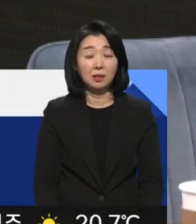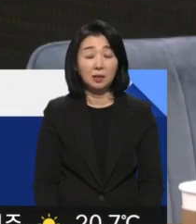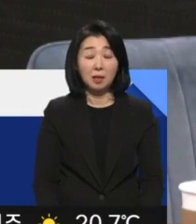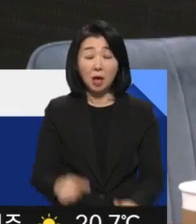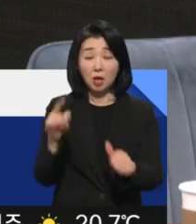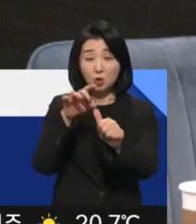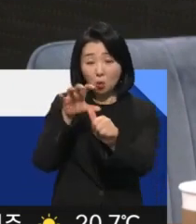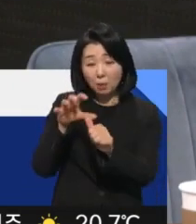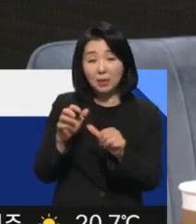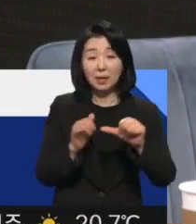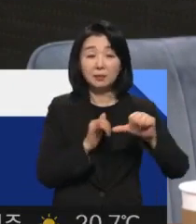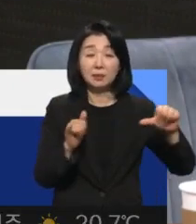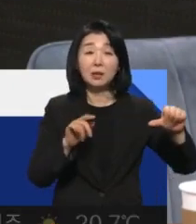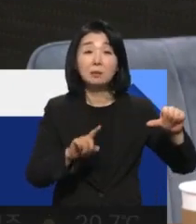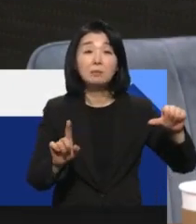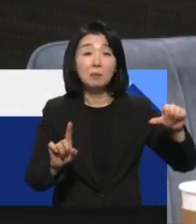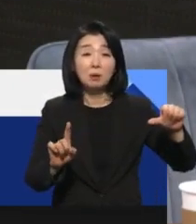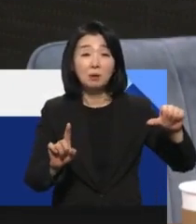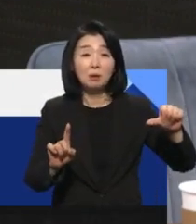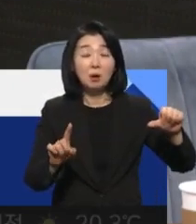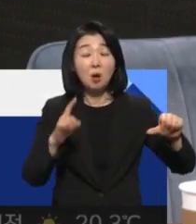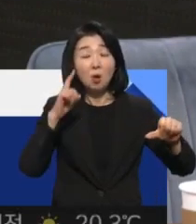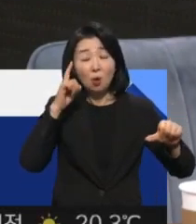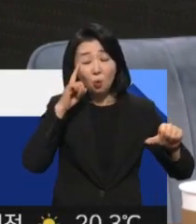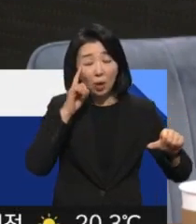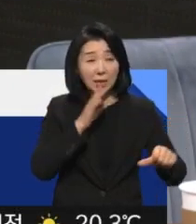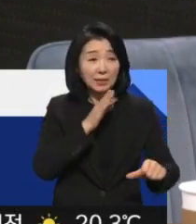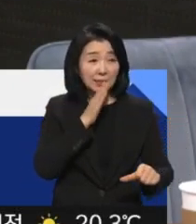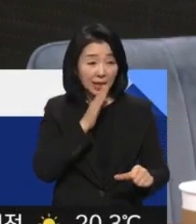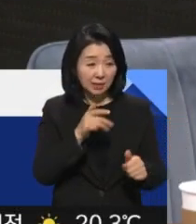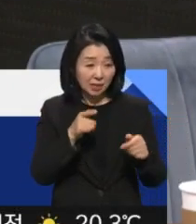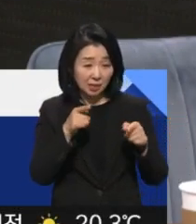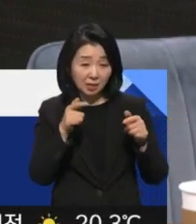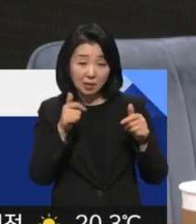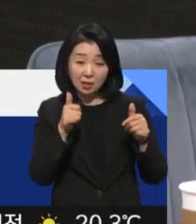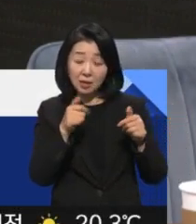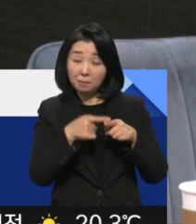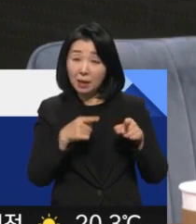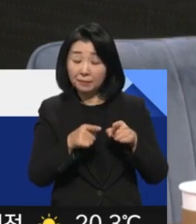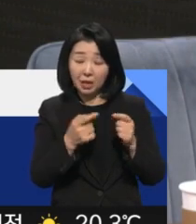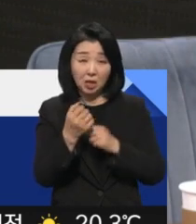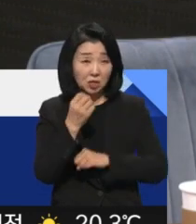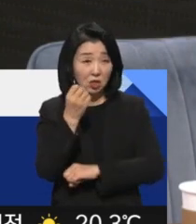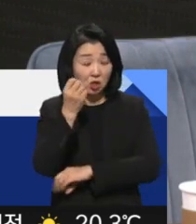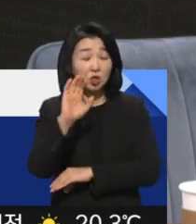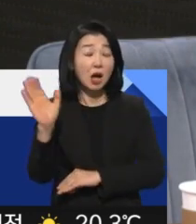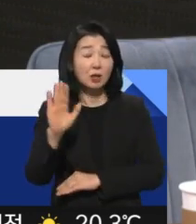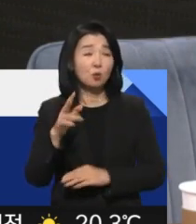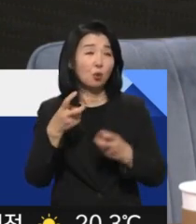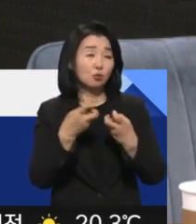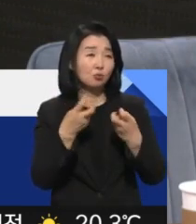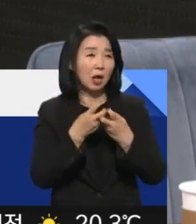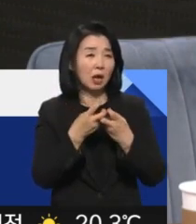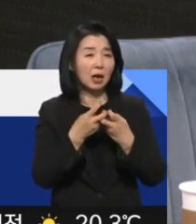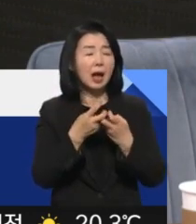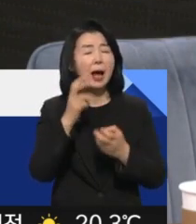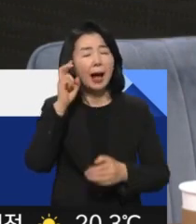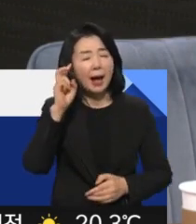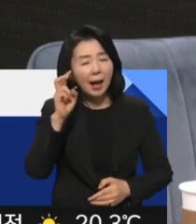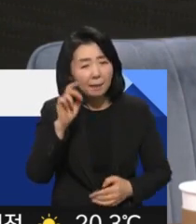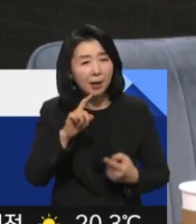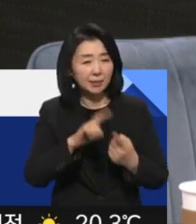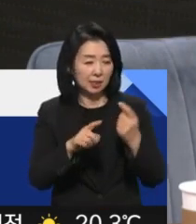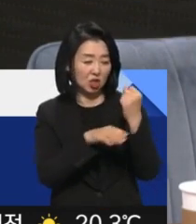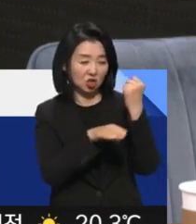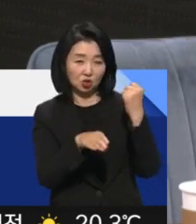5분은 그런데 이게 사실 판단에 근거한 것이 아니고 추단, 추론에 근거해서 얘기를 합니다.